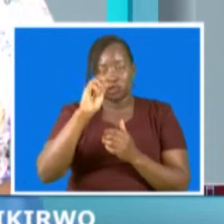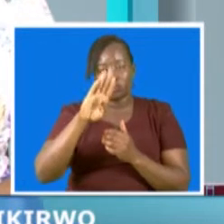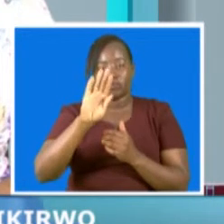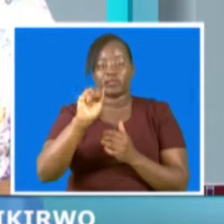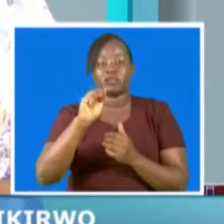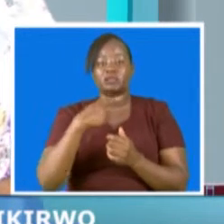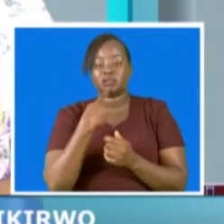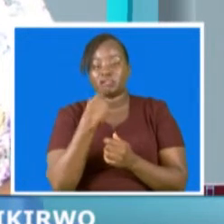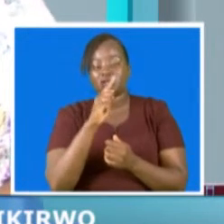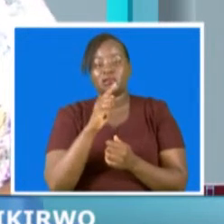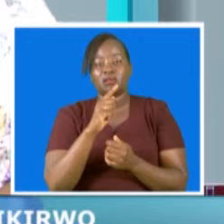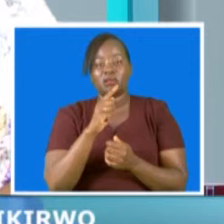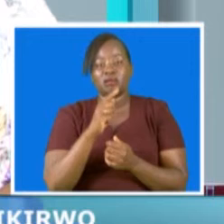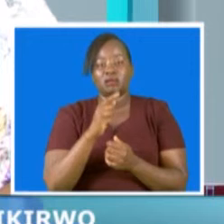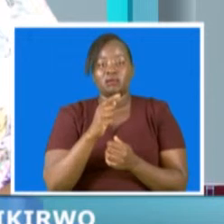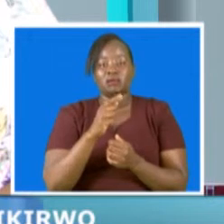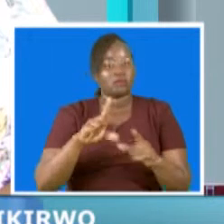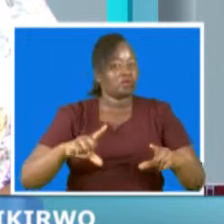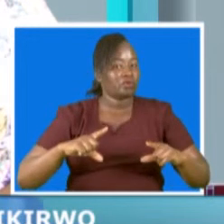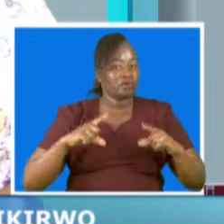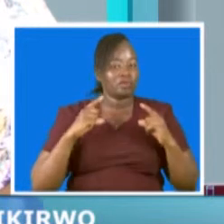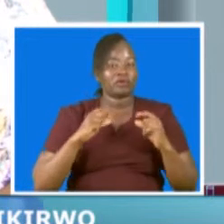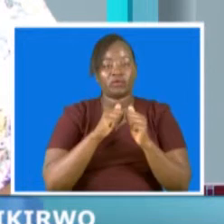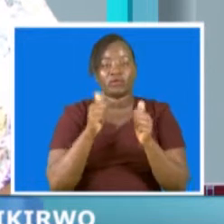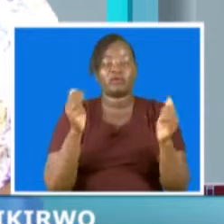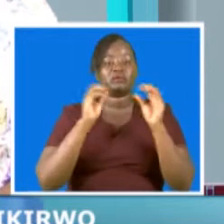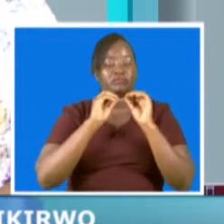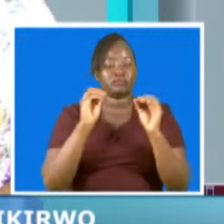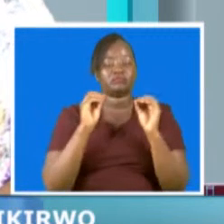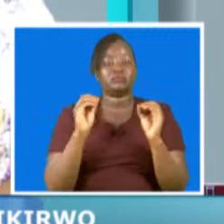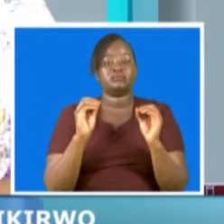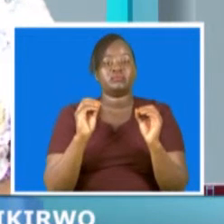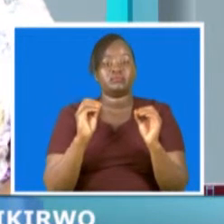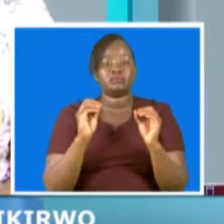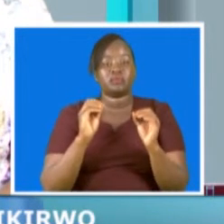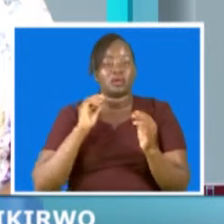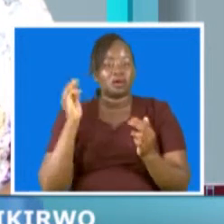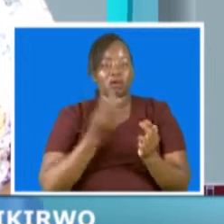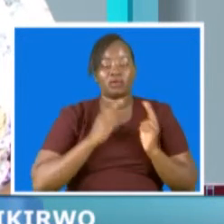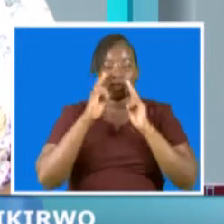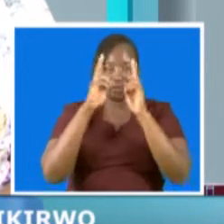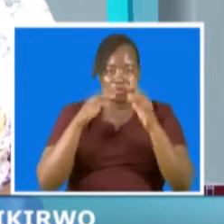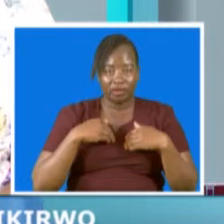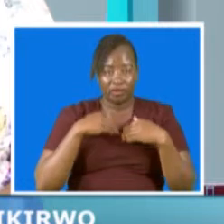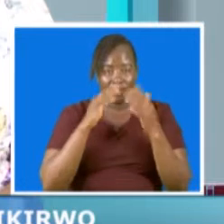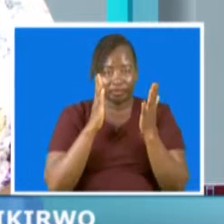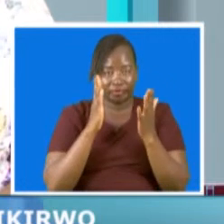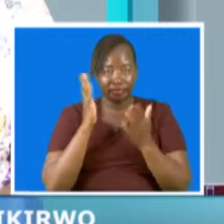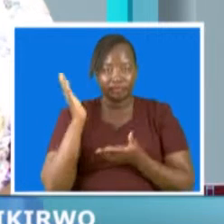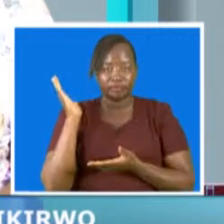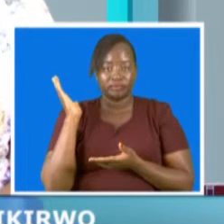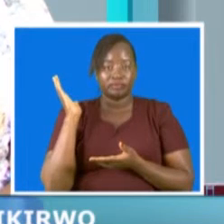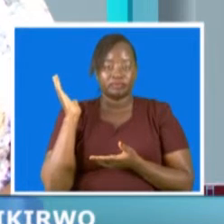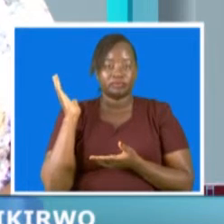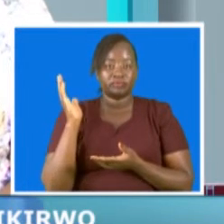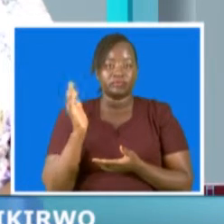wa marigitari aria mari bururi-ini ucio wa Cuba kuga ati matikoretwo makiikara na njira iria yagiriire bururi-ini